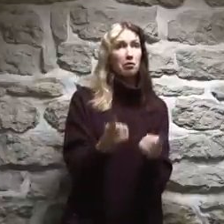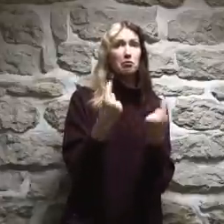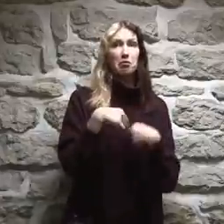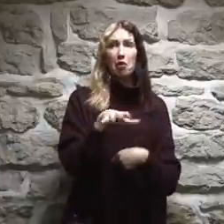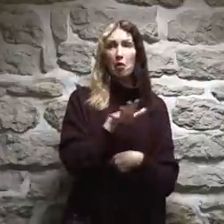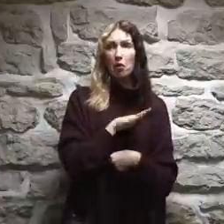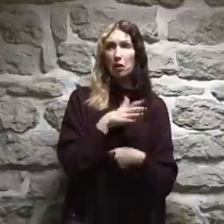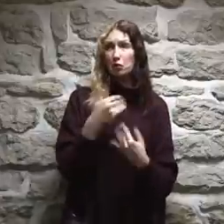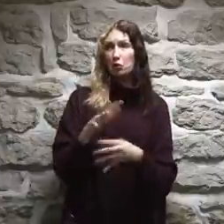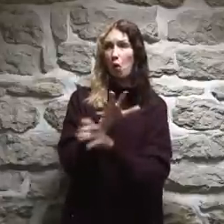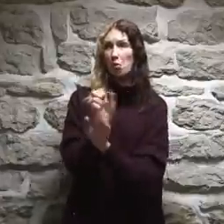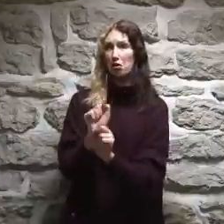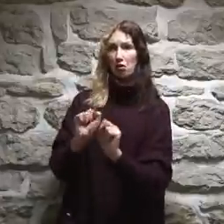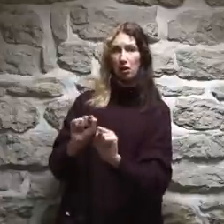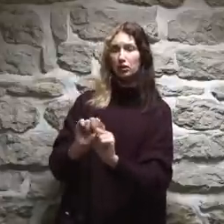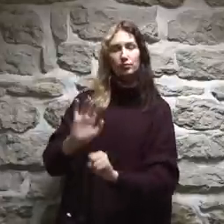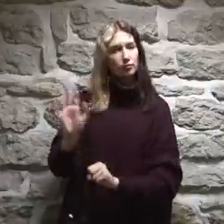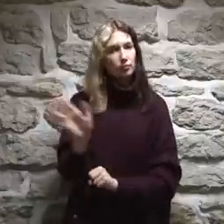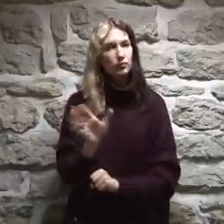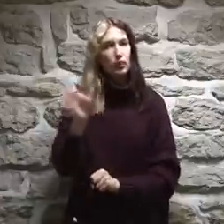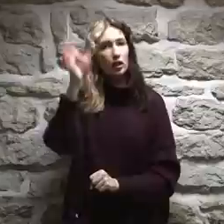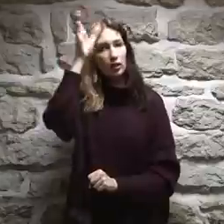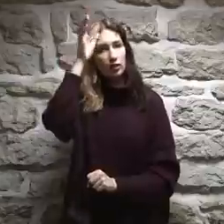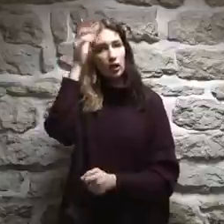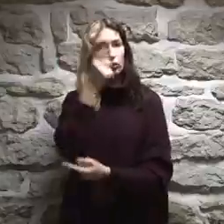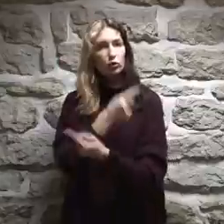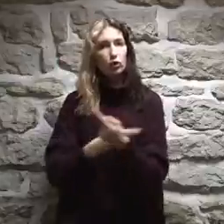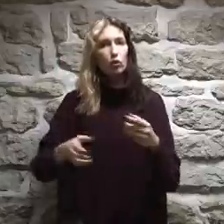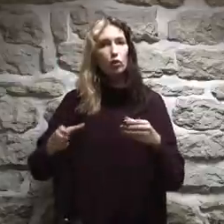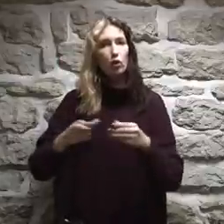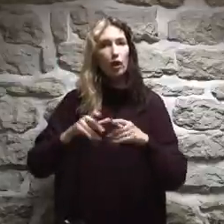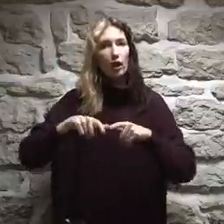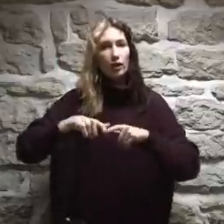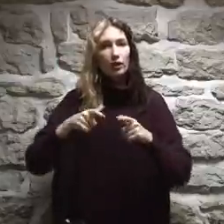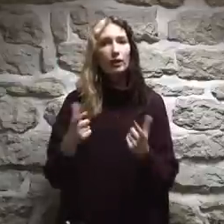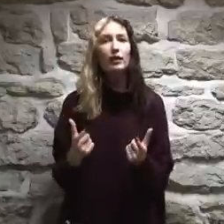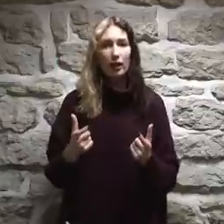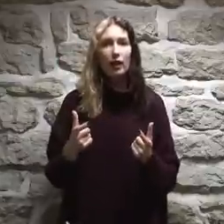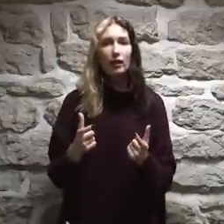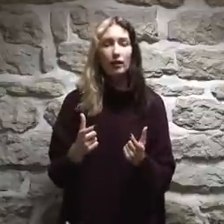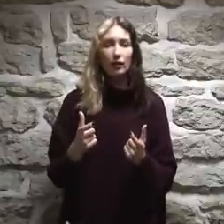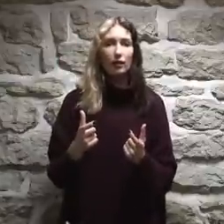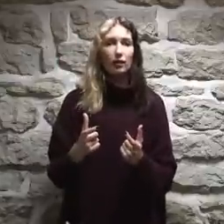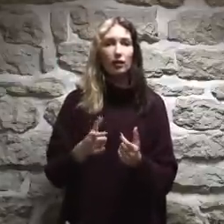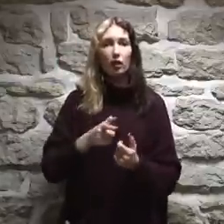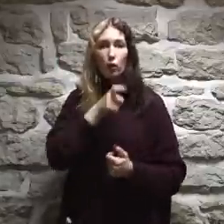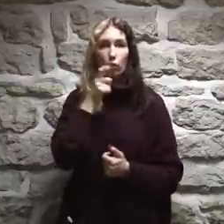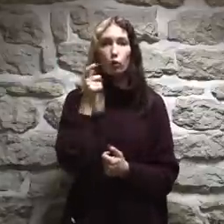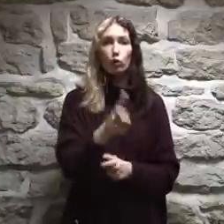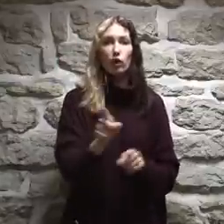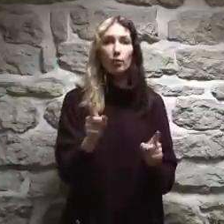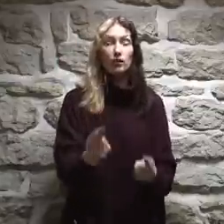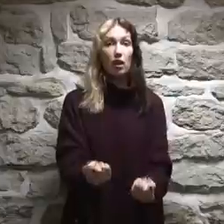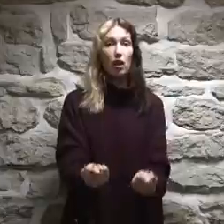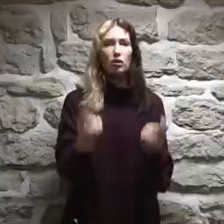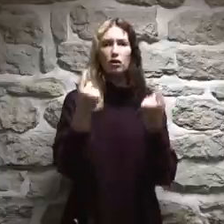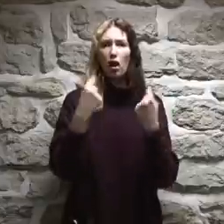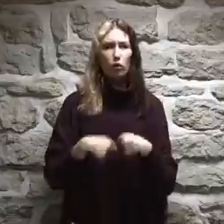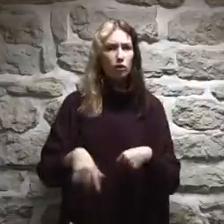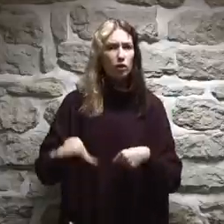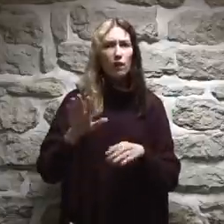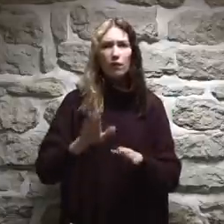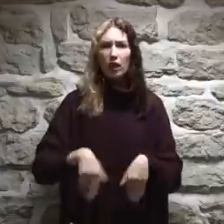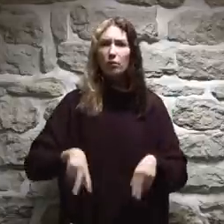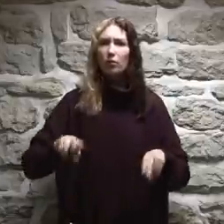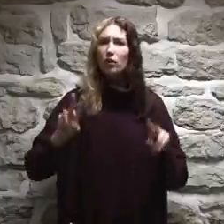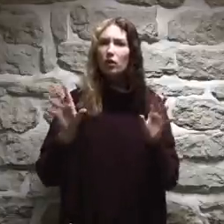ei vasta tõele. Teadusnõukoja liige molekulaarimmunoloog Pärt Peterson on öelnud seda, et nakatuda võivad kõik